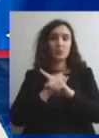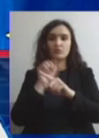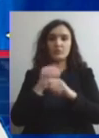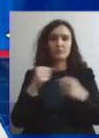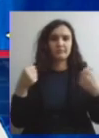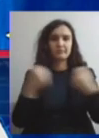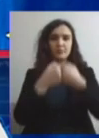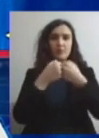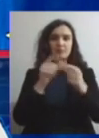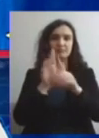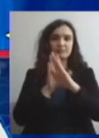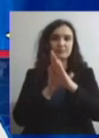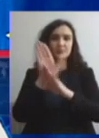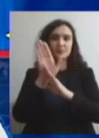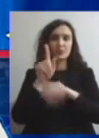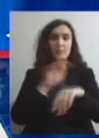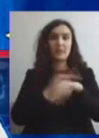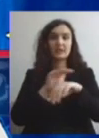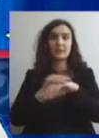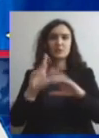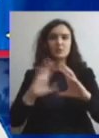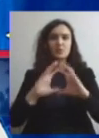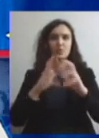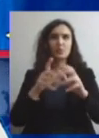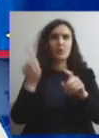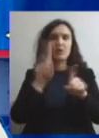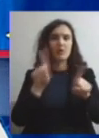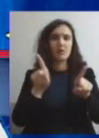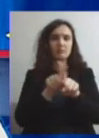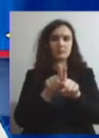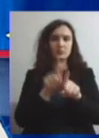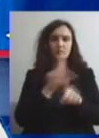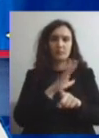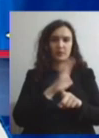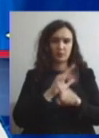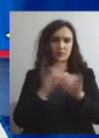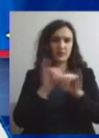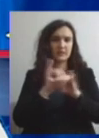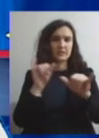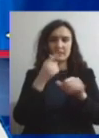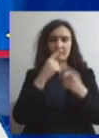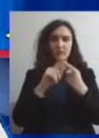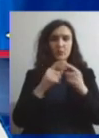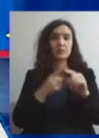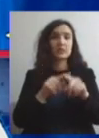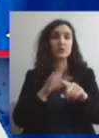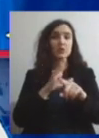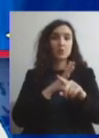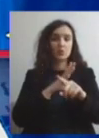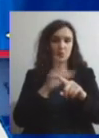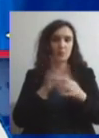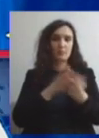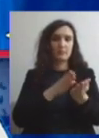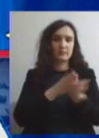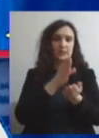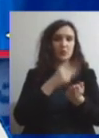ისეთი ფაქტები, როგორიც ეს მსოფლიოს სხვადასხვა ქვეყანაში განვითარდა და გავრცელდა ვირუსი. ეს იყო, რა თქმა უნდა, მიზანი. აქედან